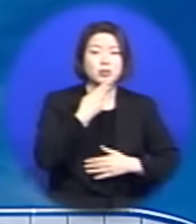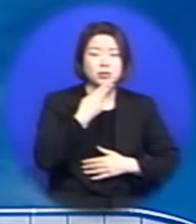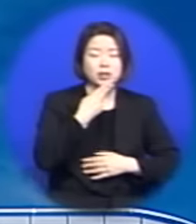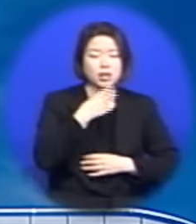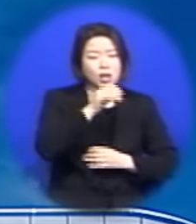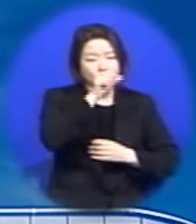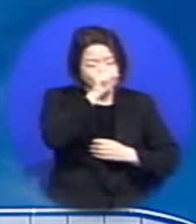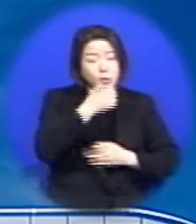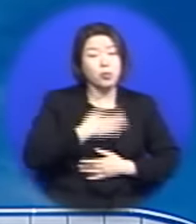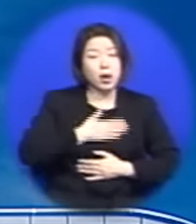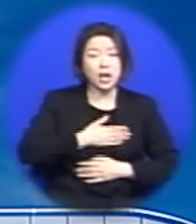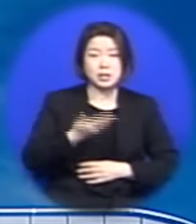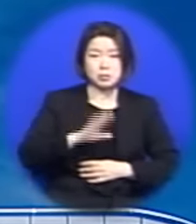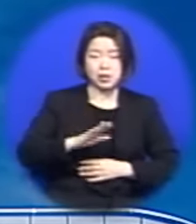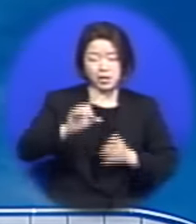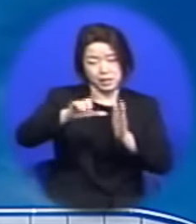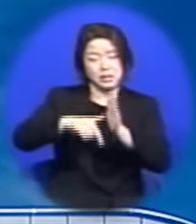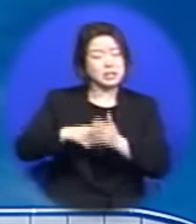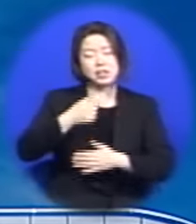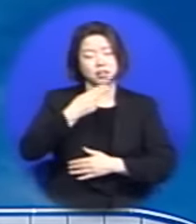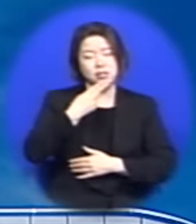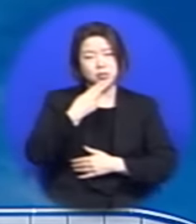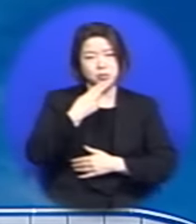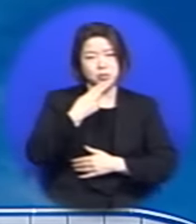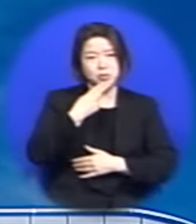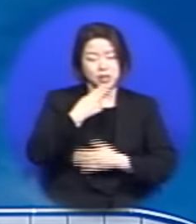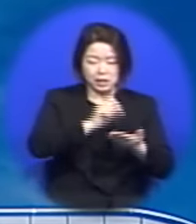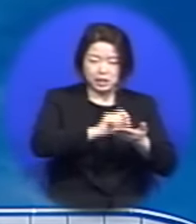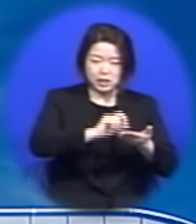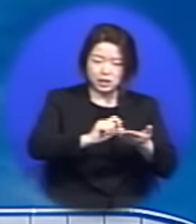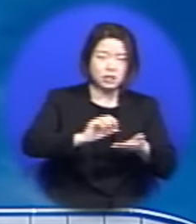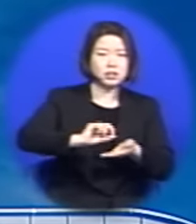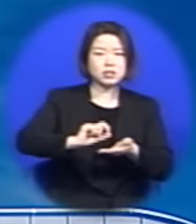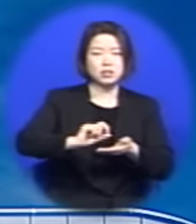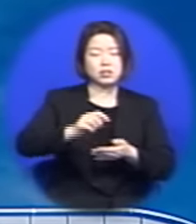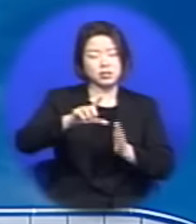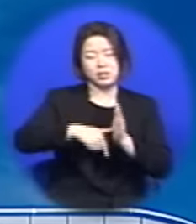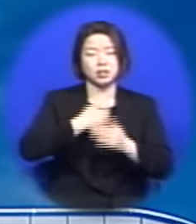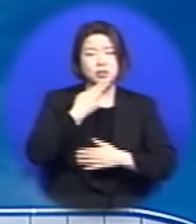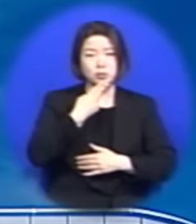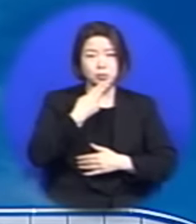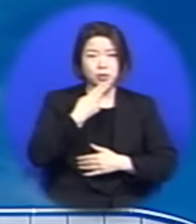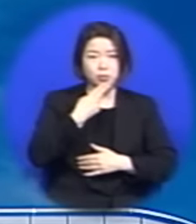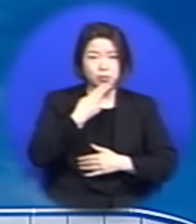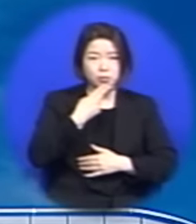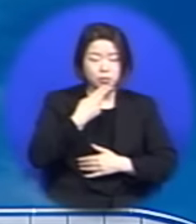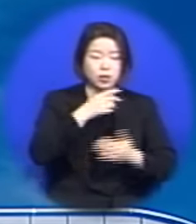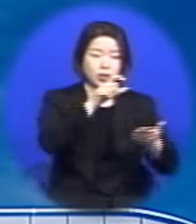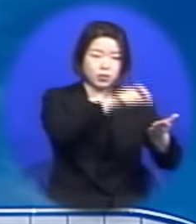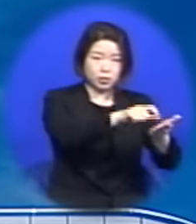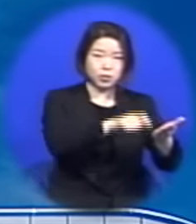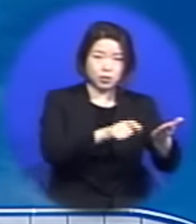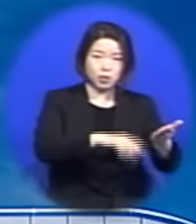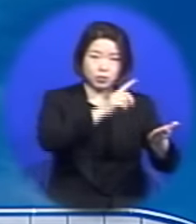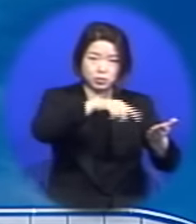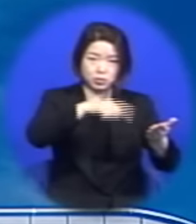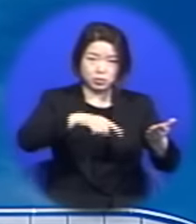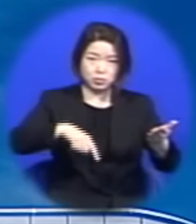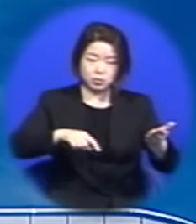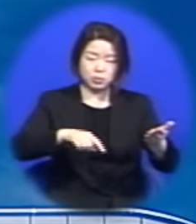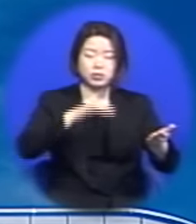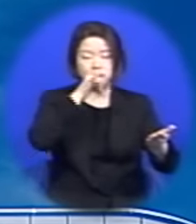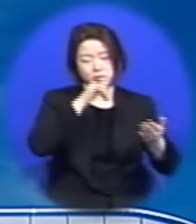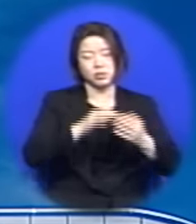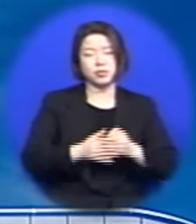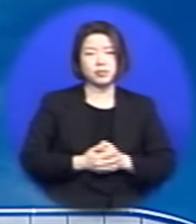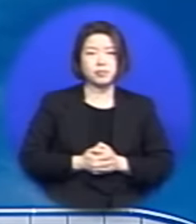하겠는데 시간이 없어요 일기를 쓸 시간이 없어요 그러더라고 거기 설문에